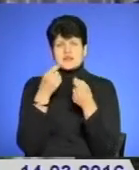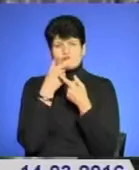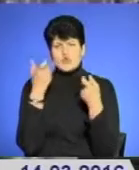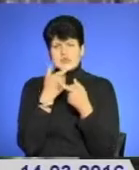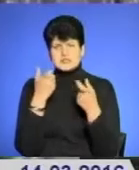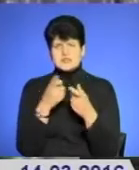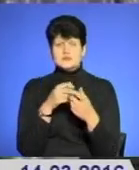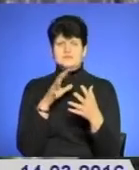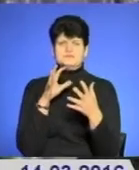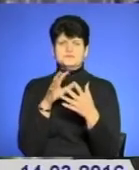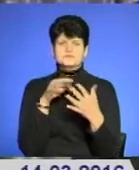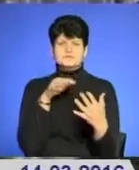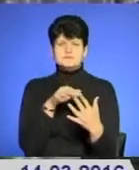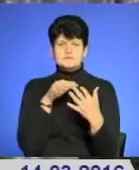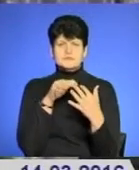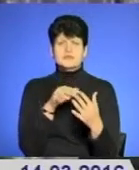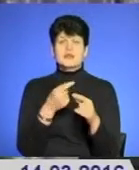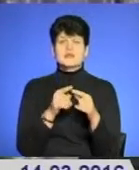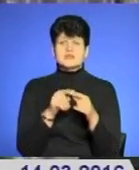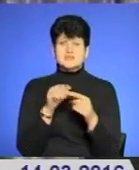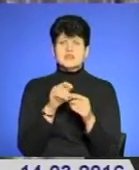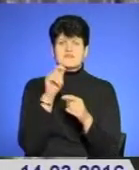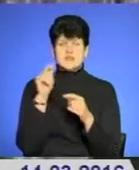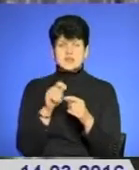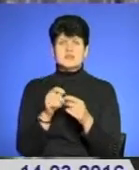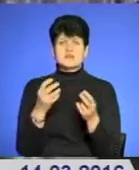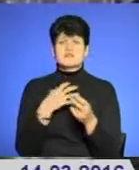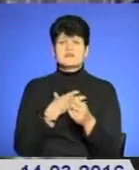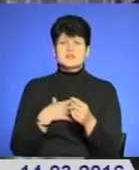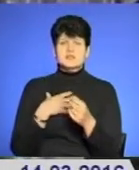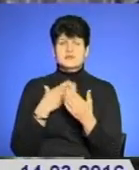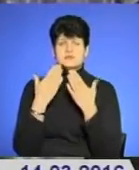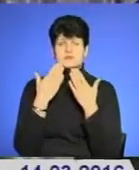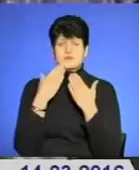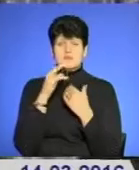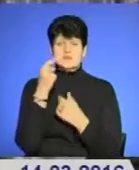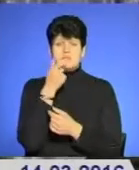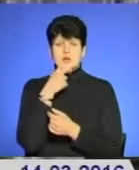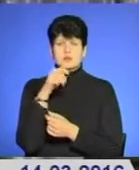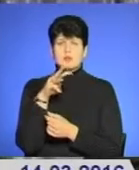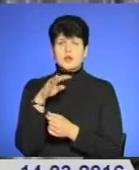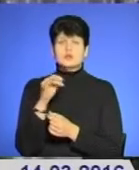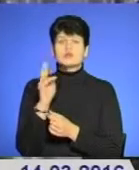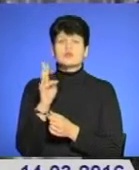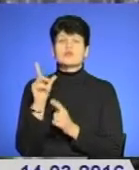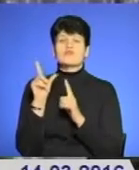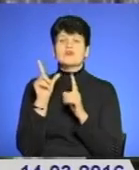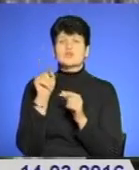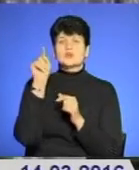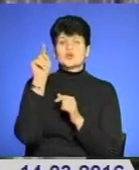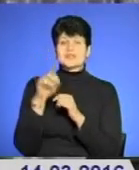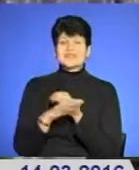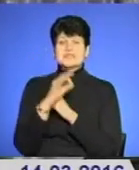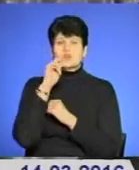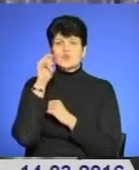цій світоглядовій війні надзвичайно важливо, і от спілкування з паном Миколою, і ті всі, хто виїжджали туди, на схід